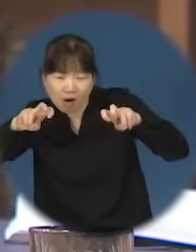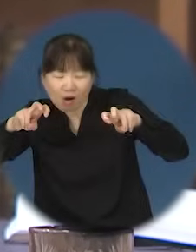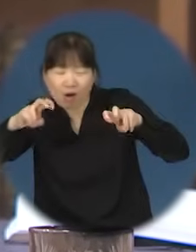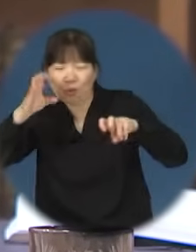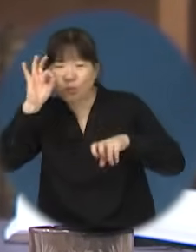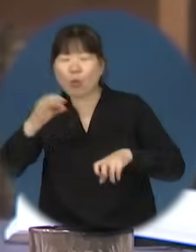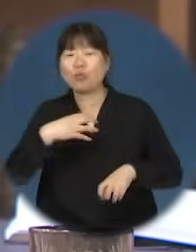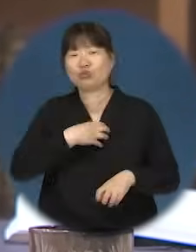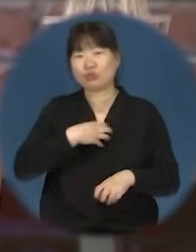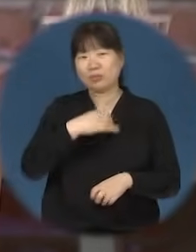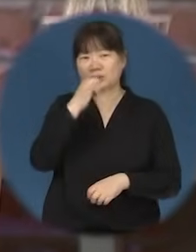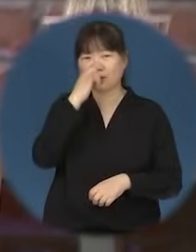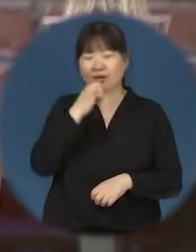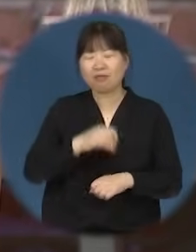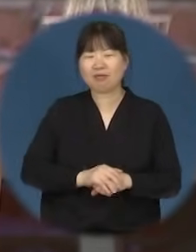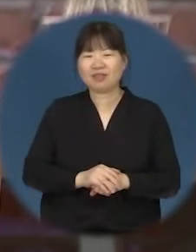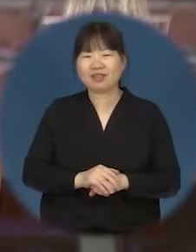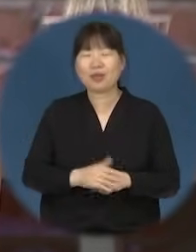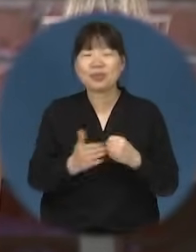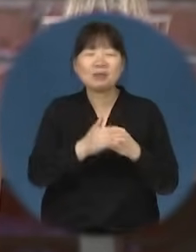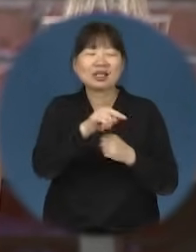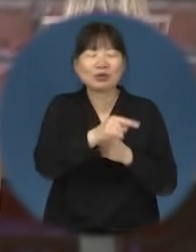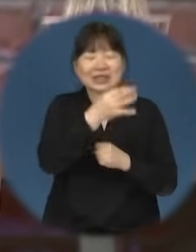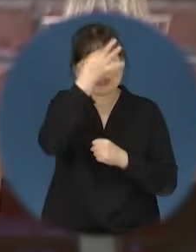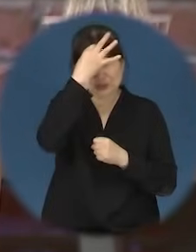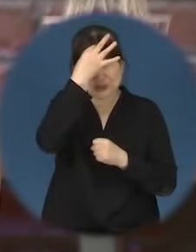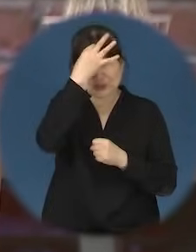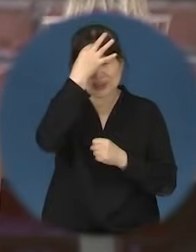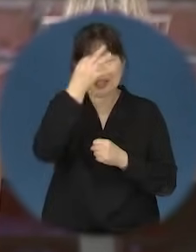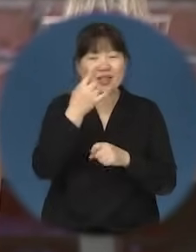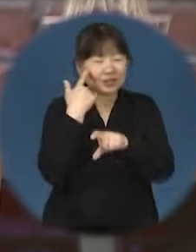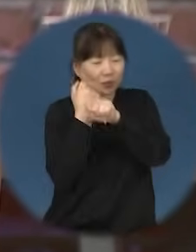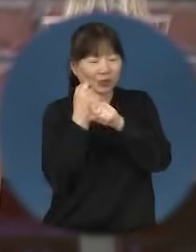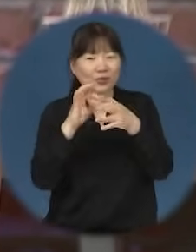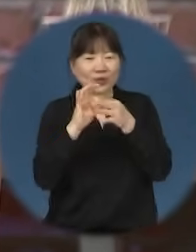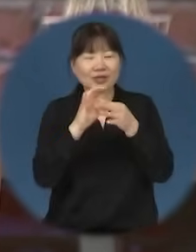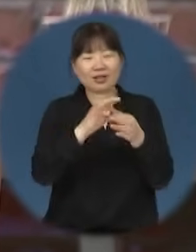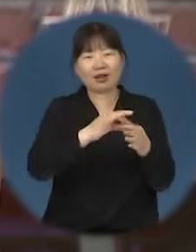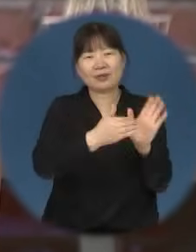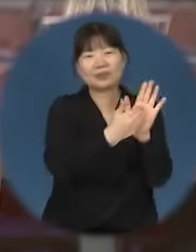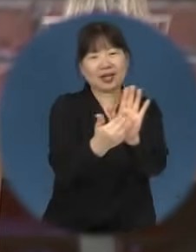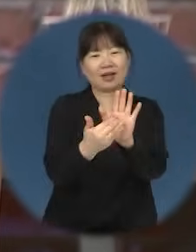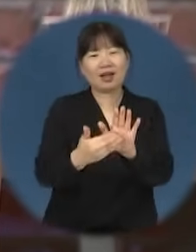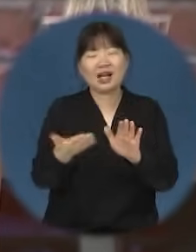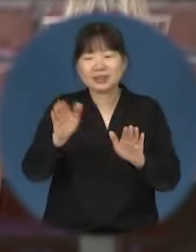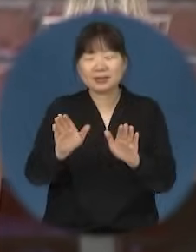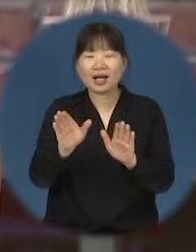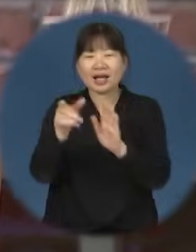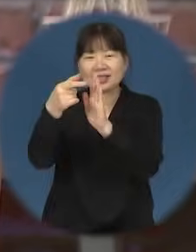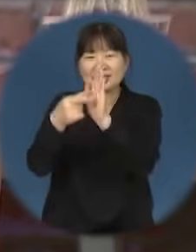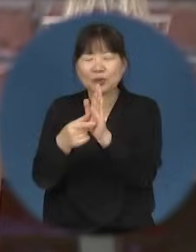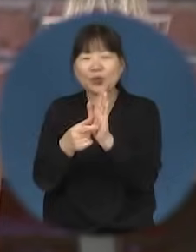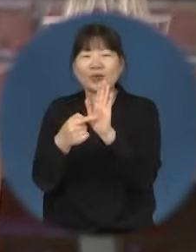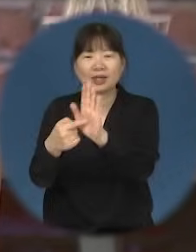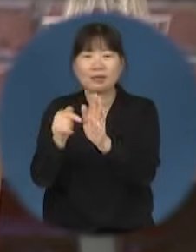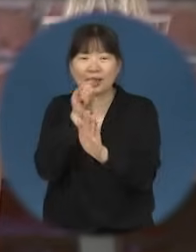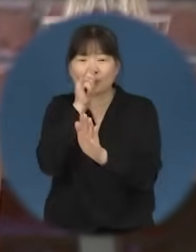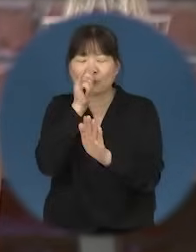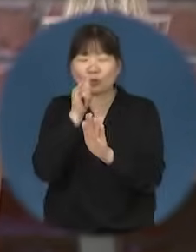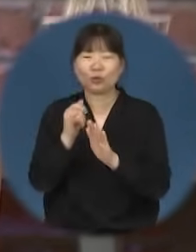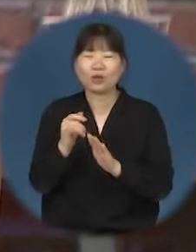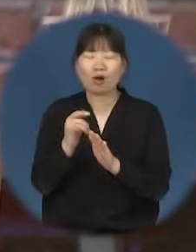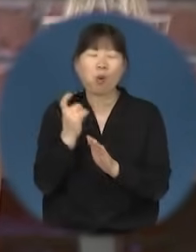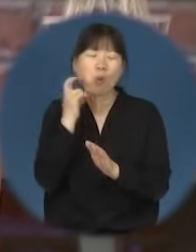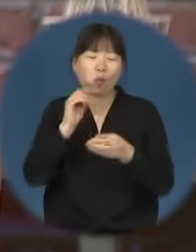아닙니까? 그거는 이제 기술적으로 차단을 시키면 예, 이제 그러나 기록은 남아 있는 기록은 남아 있고 위변조가 안 된다는